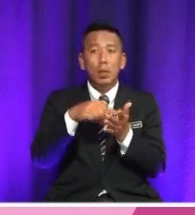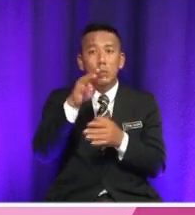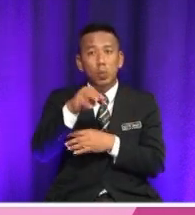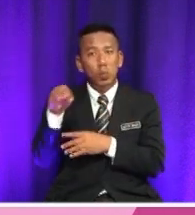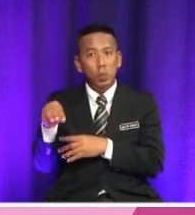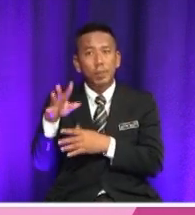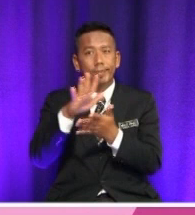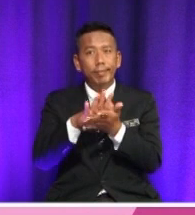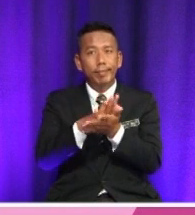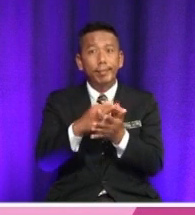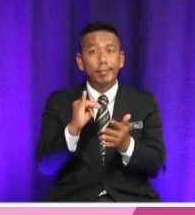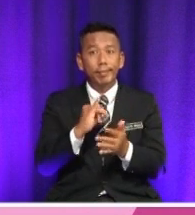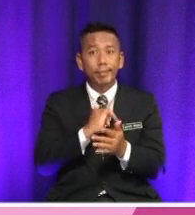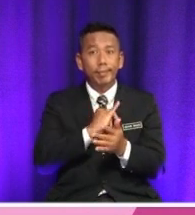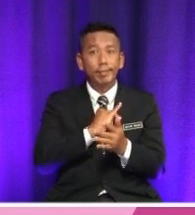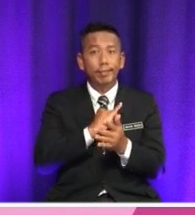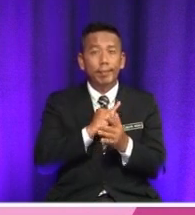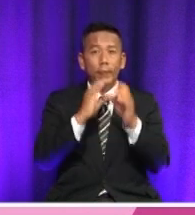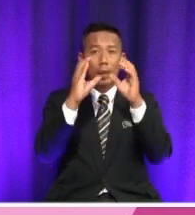yang macam-macam